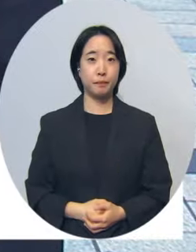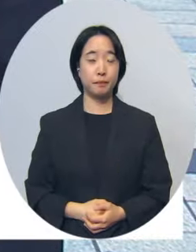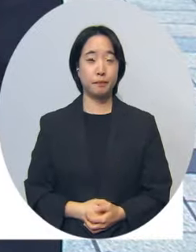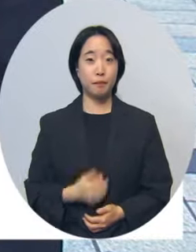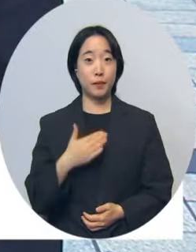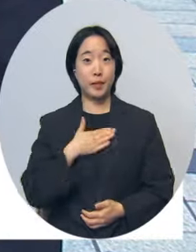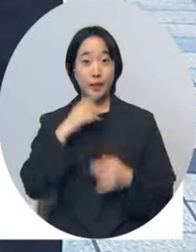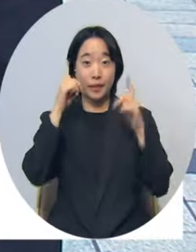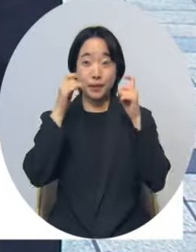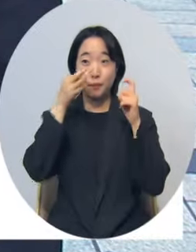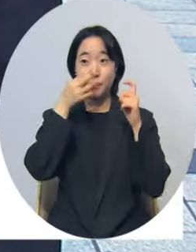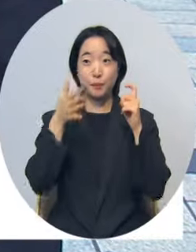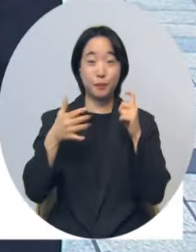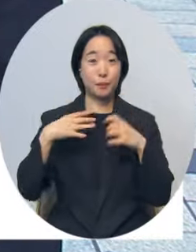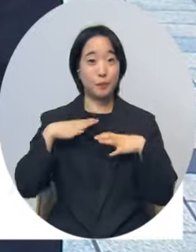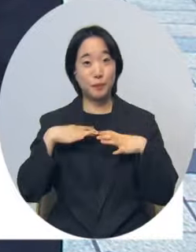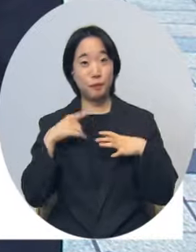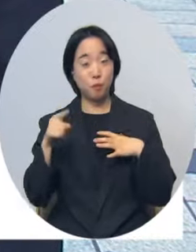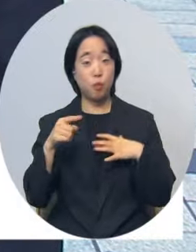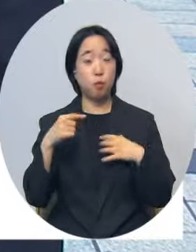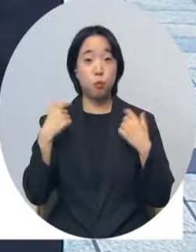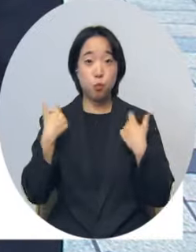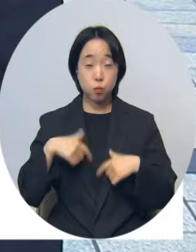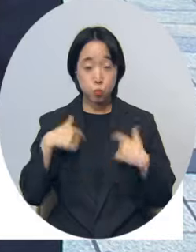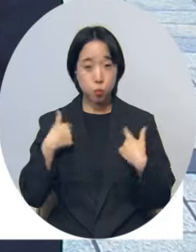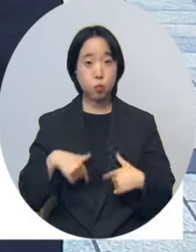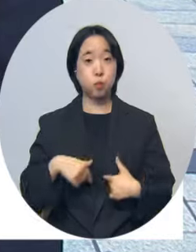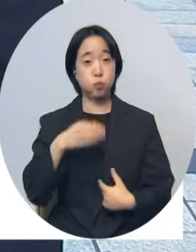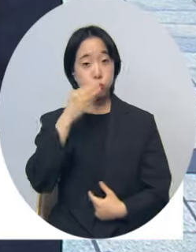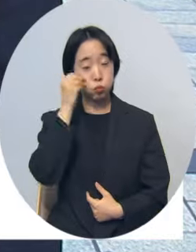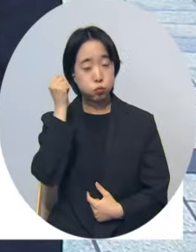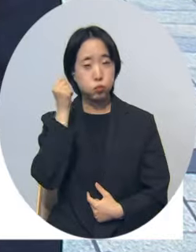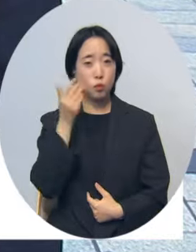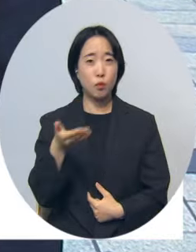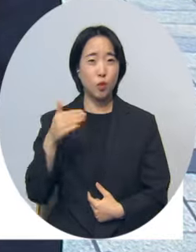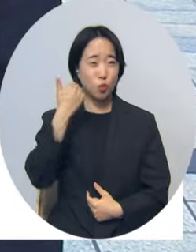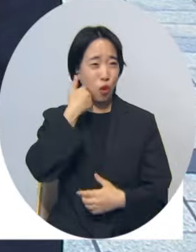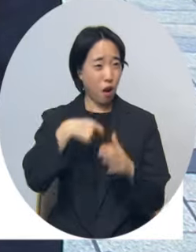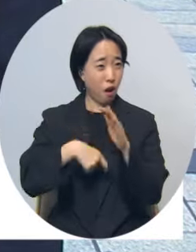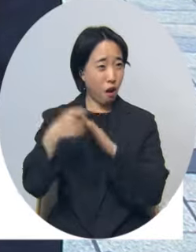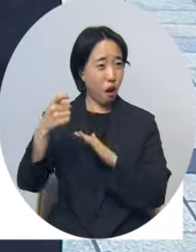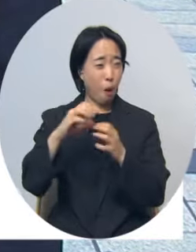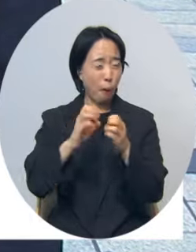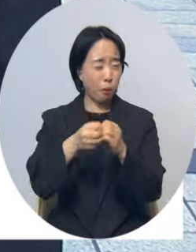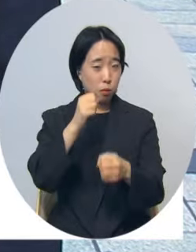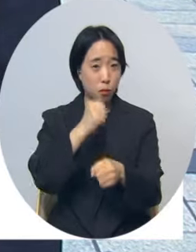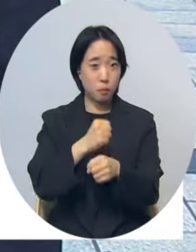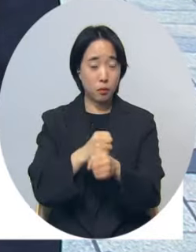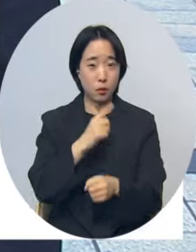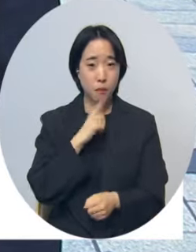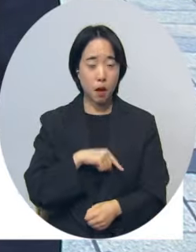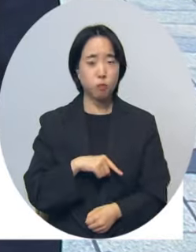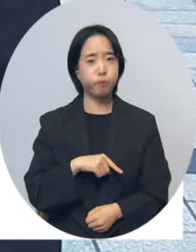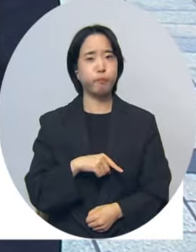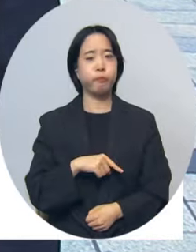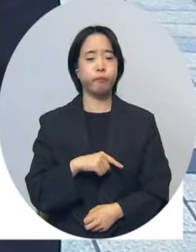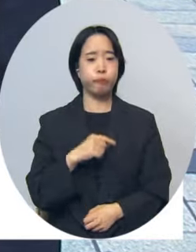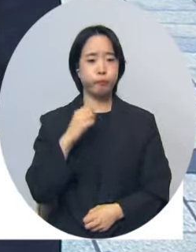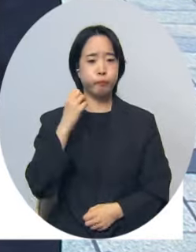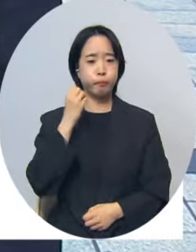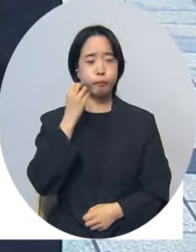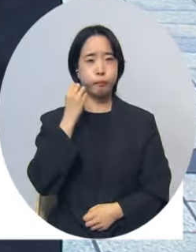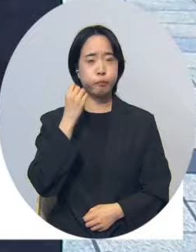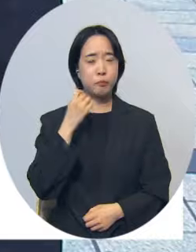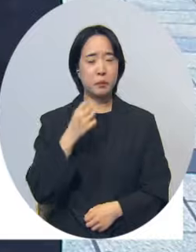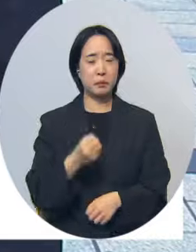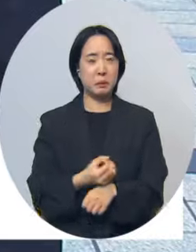공유하는 게 일상인데 그 사진을 누군가가 도용해서 뭔가를 한다라는 걸 생각만